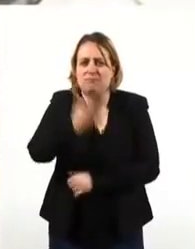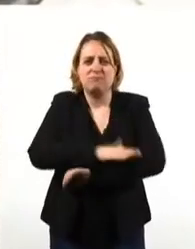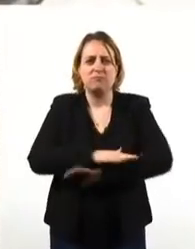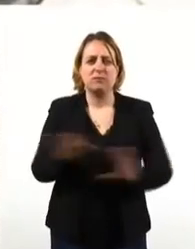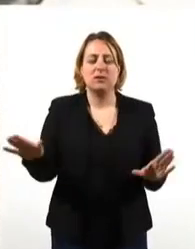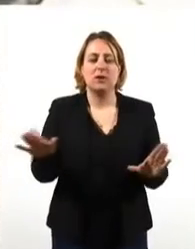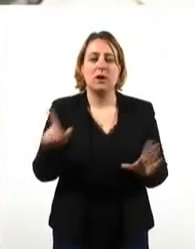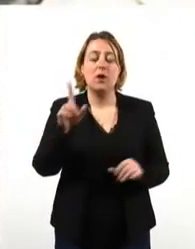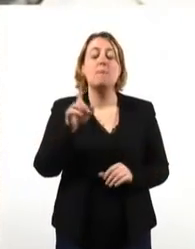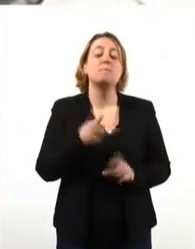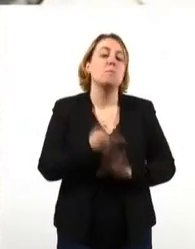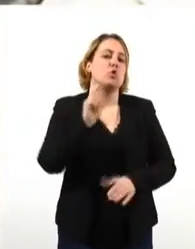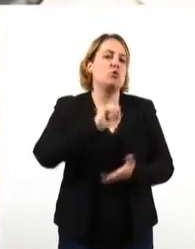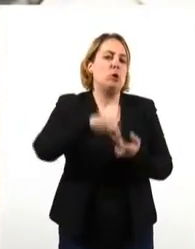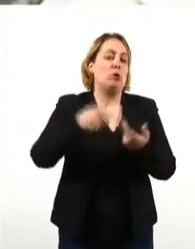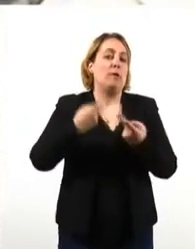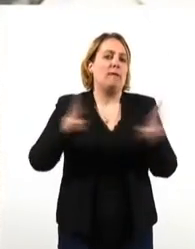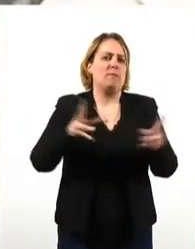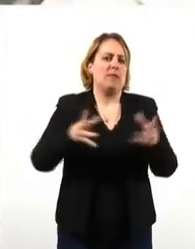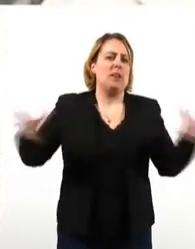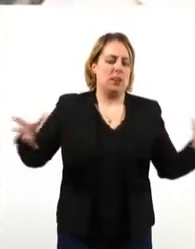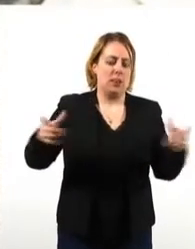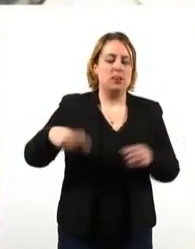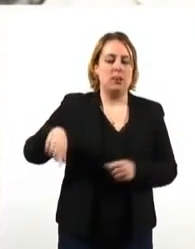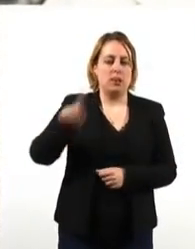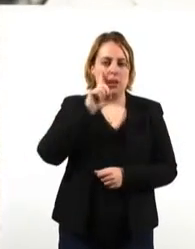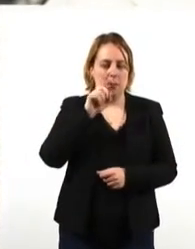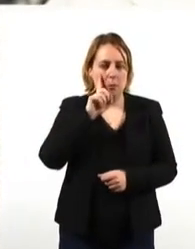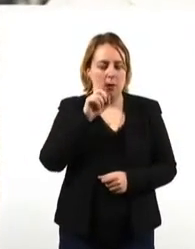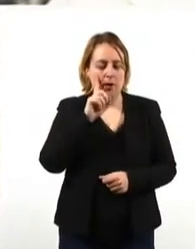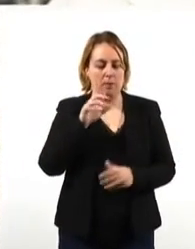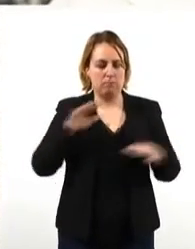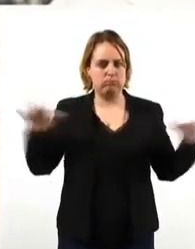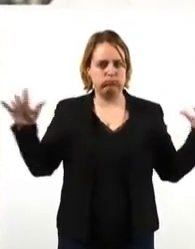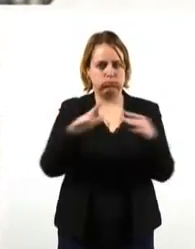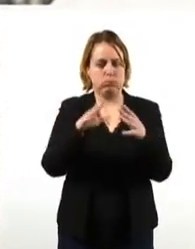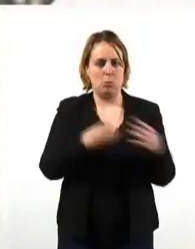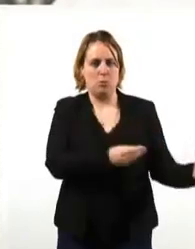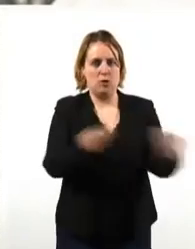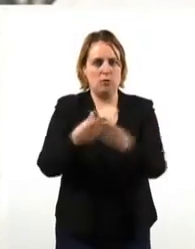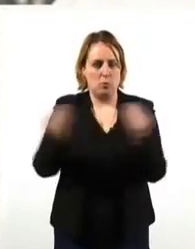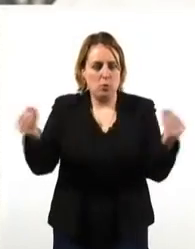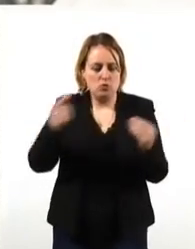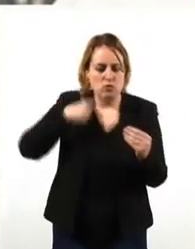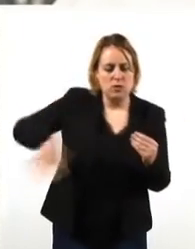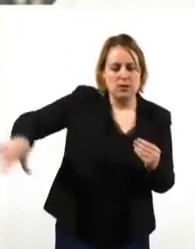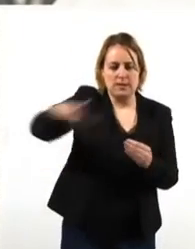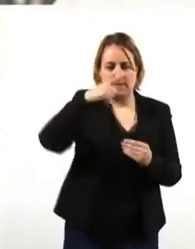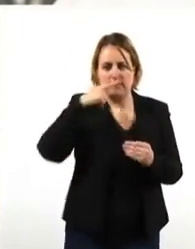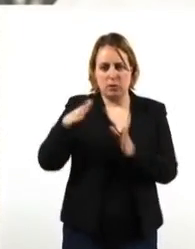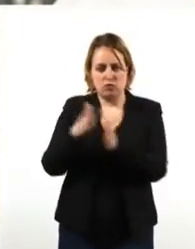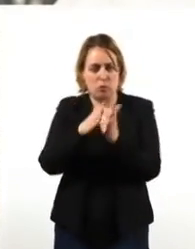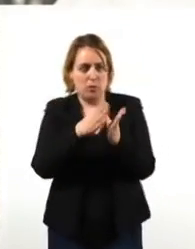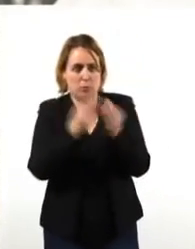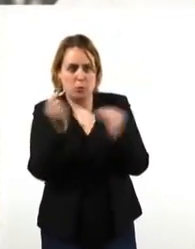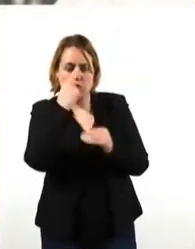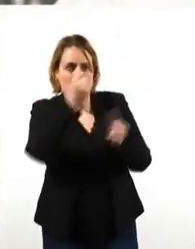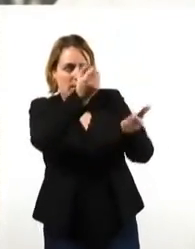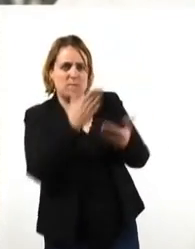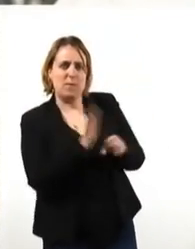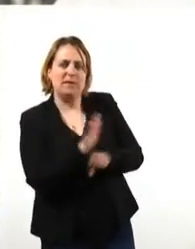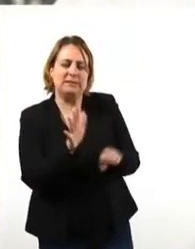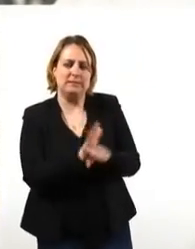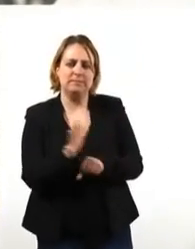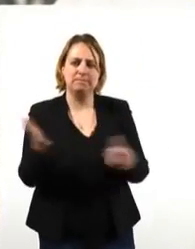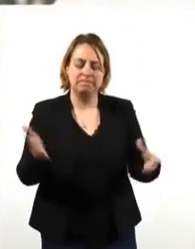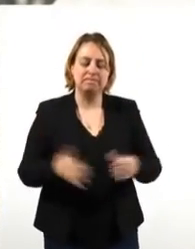de tension. La population se trouve dans les grandes métropoles et on a justement beaucoup plus de demandes que d'offres. Et une